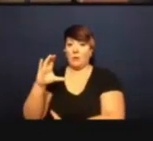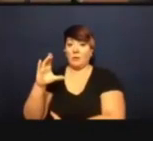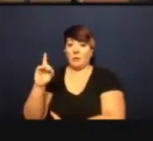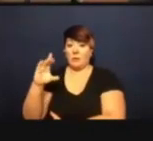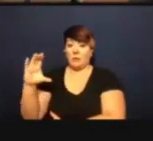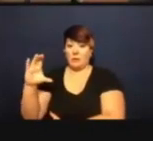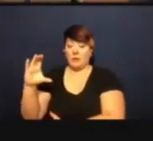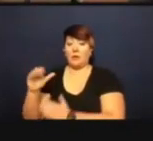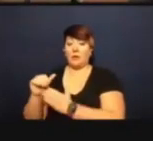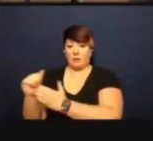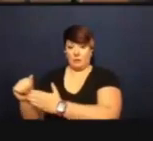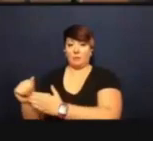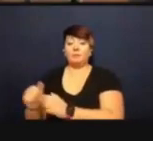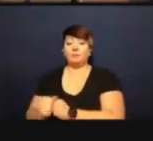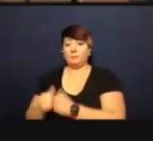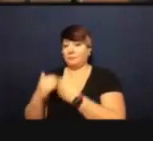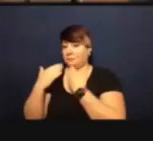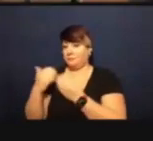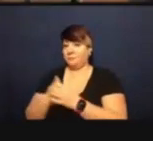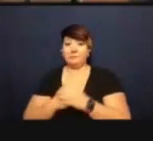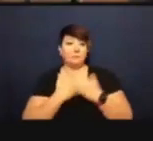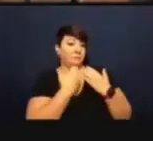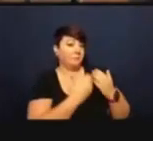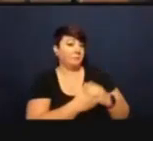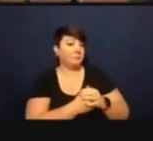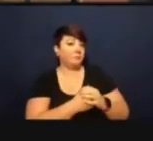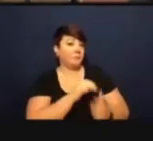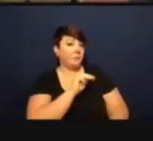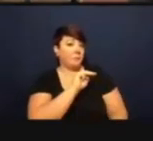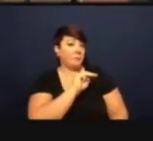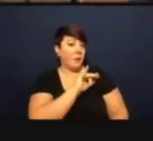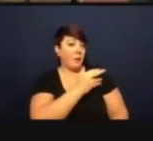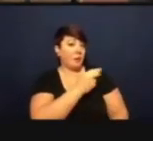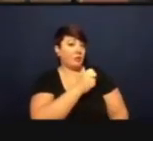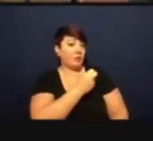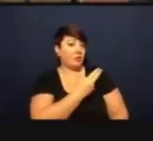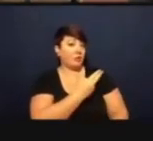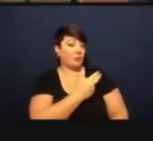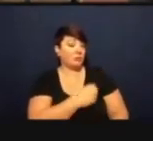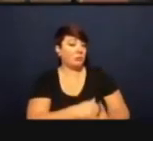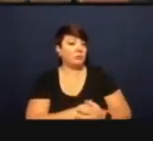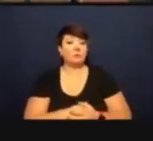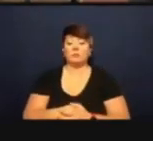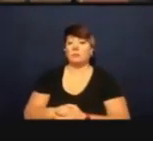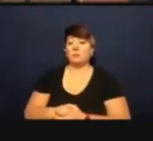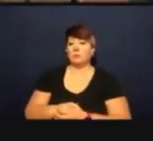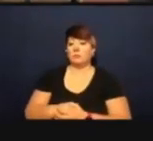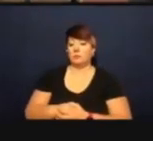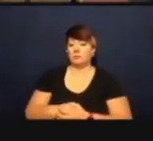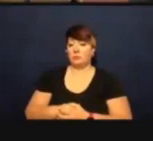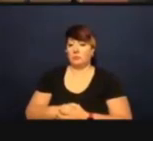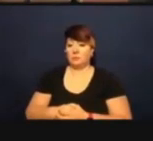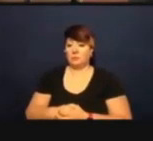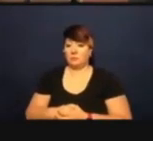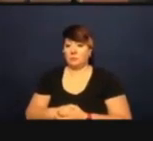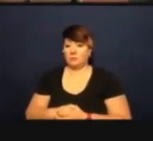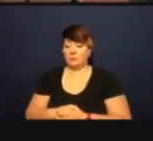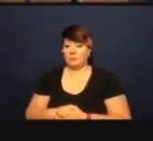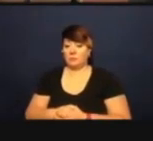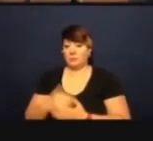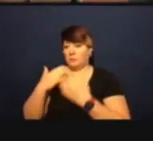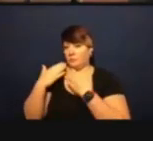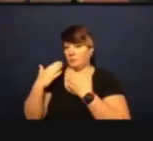Kwa kweli ninaona kwa tufuate tu mwongozo wa CDC. Asante. Asante Bwana B. McIntosh.